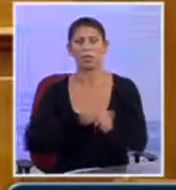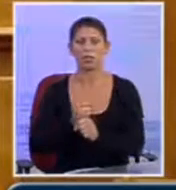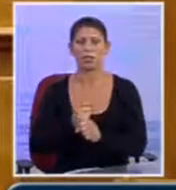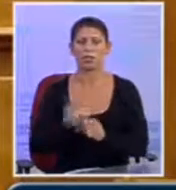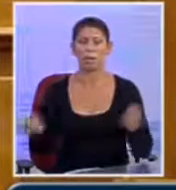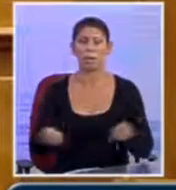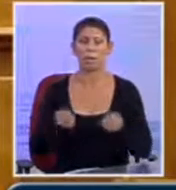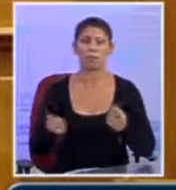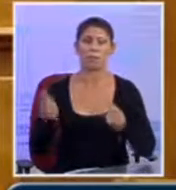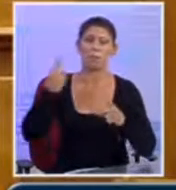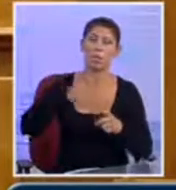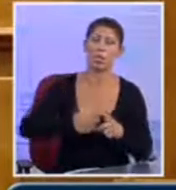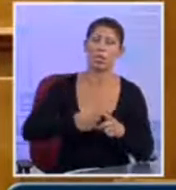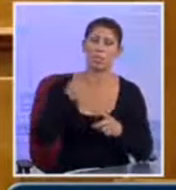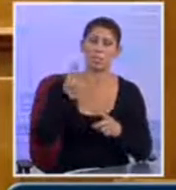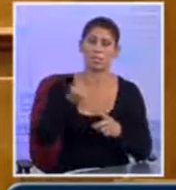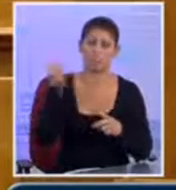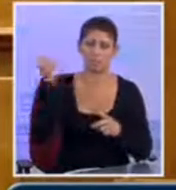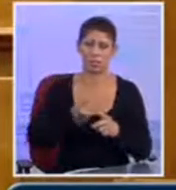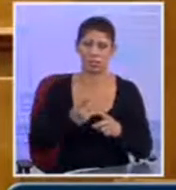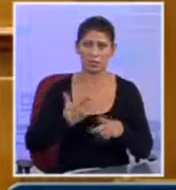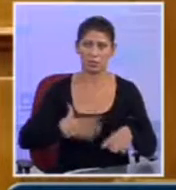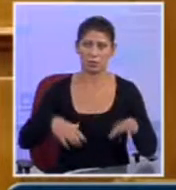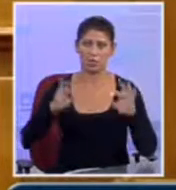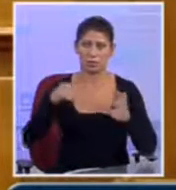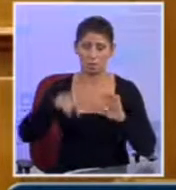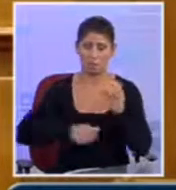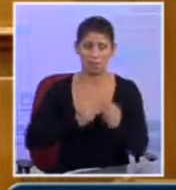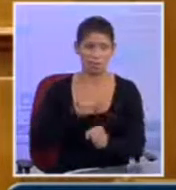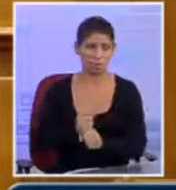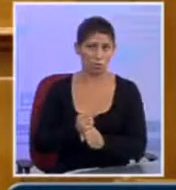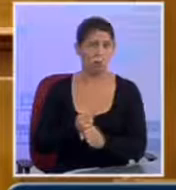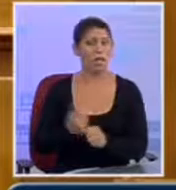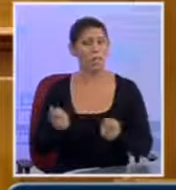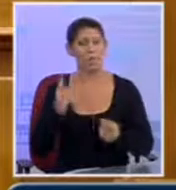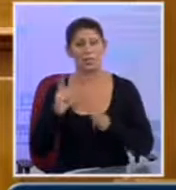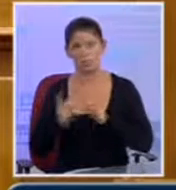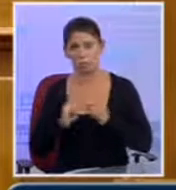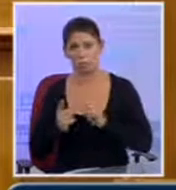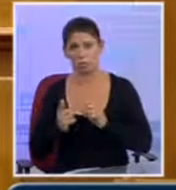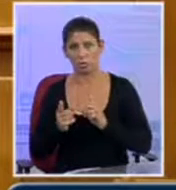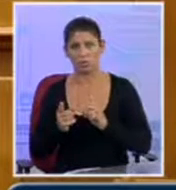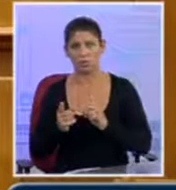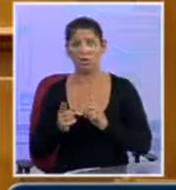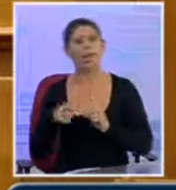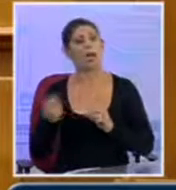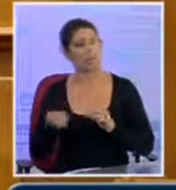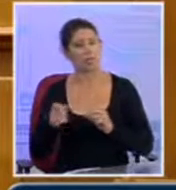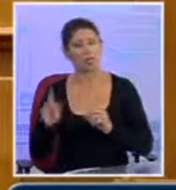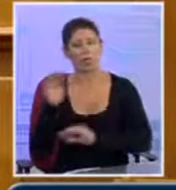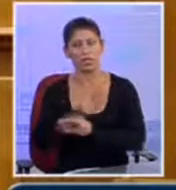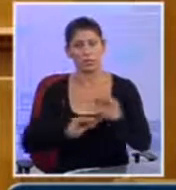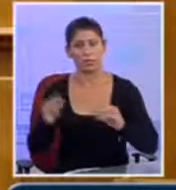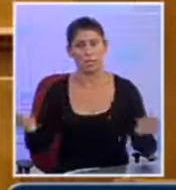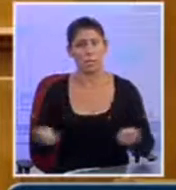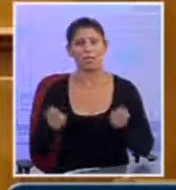πλεονάσματα 4,5% αρχής γενομένης από φέτος, κάναμε μια συμφωνία αφού έγινε αυτή η αναδιάρθρωση να